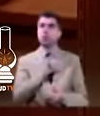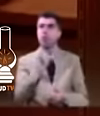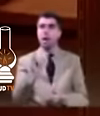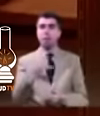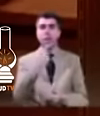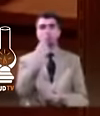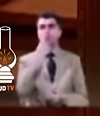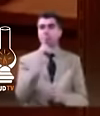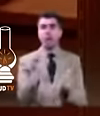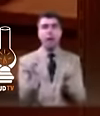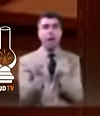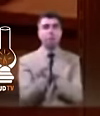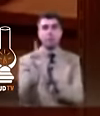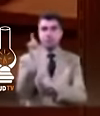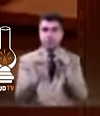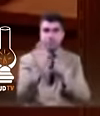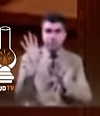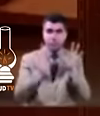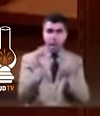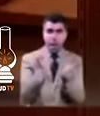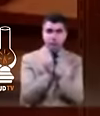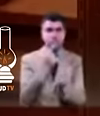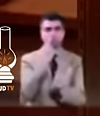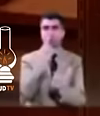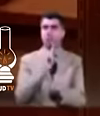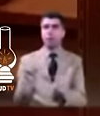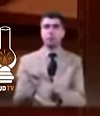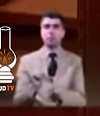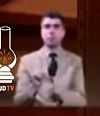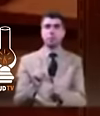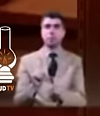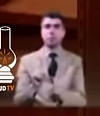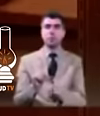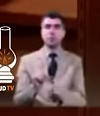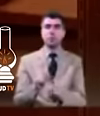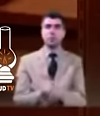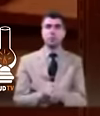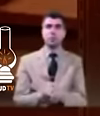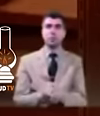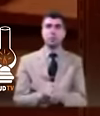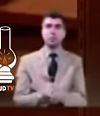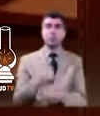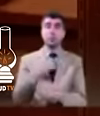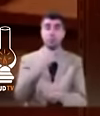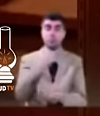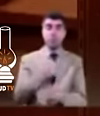للحبس. حنا ما بغينا ندي واحد للحبس، الله ينجينا ويجيك السي الطاهر.